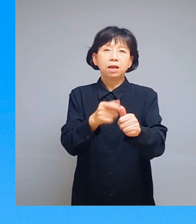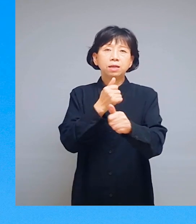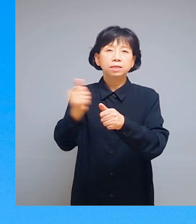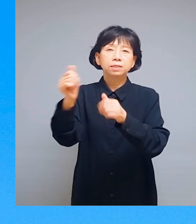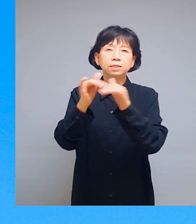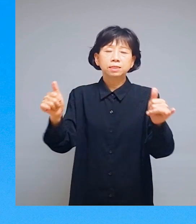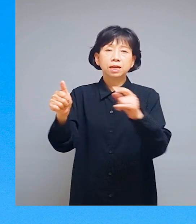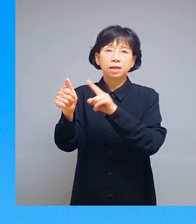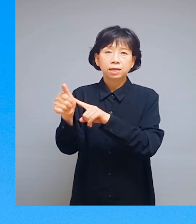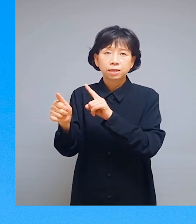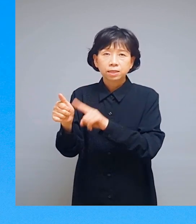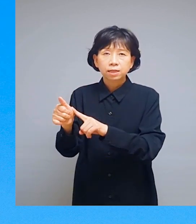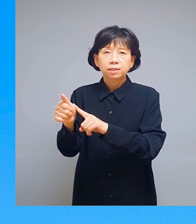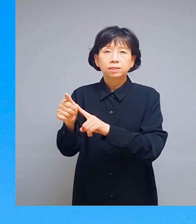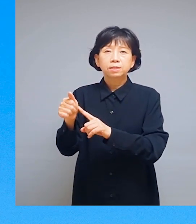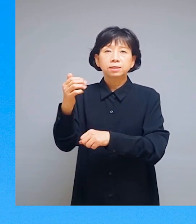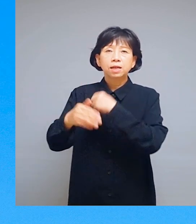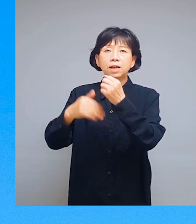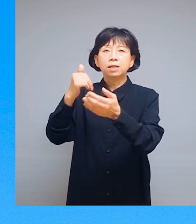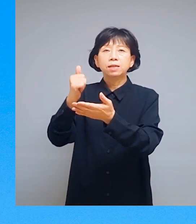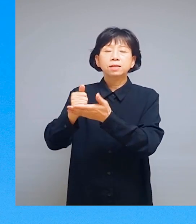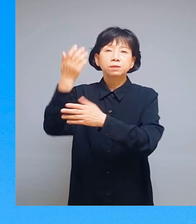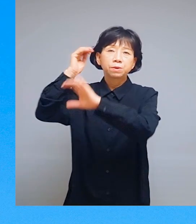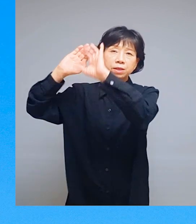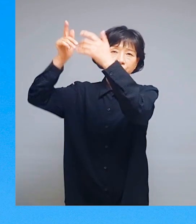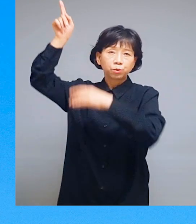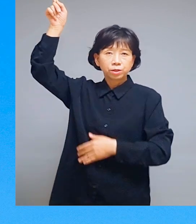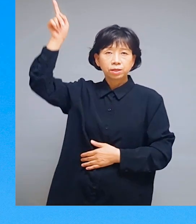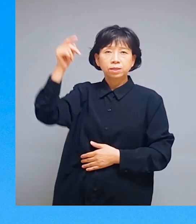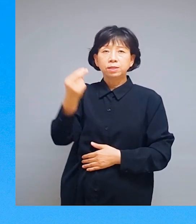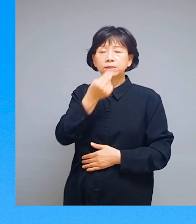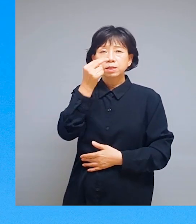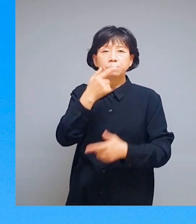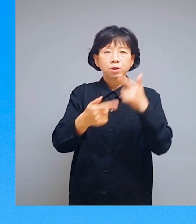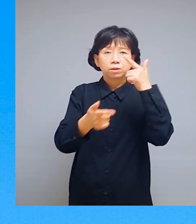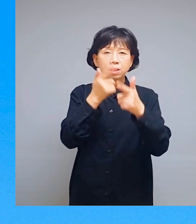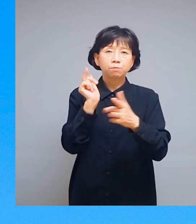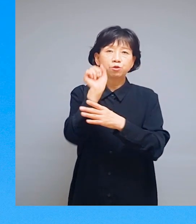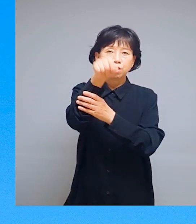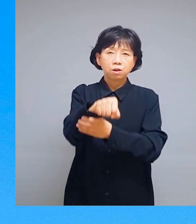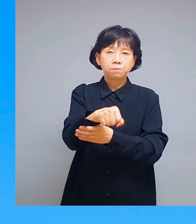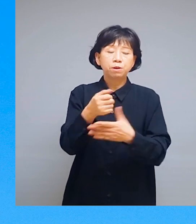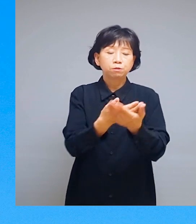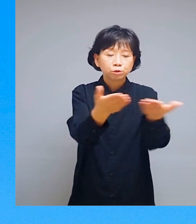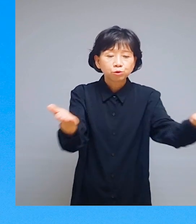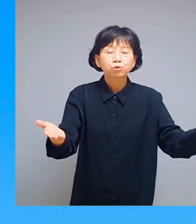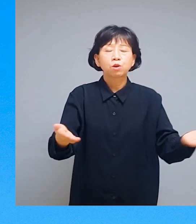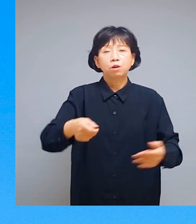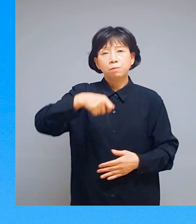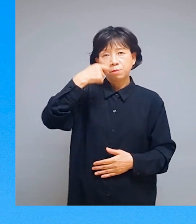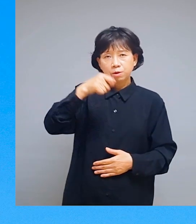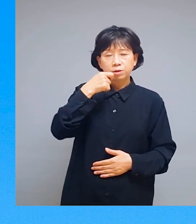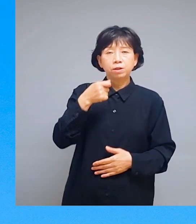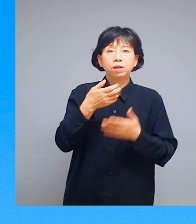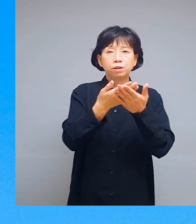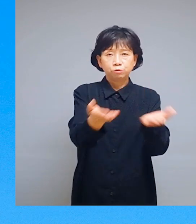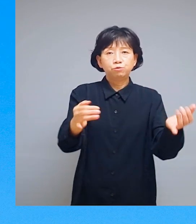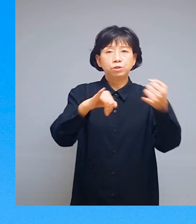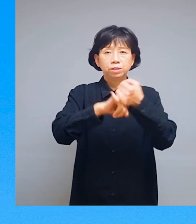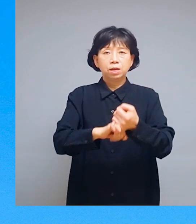들을지어다. 이기는 그에게는 내가 하나님의 낙원에 있는 생명나무의 열매를 주어 먹게